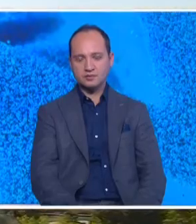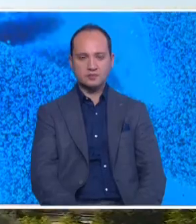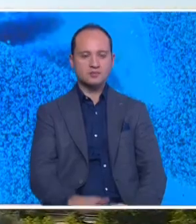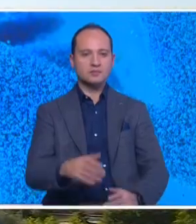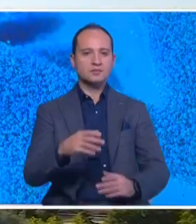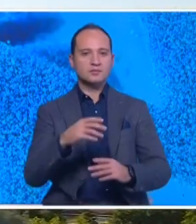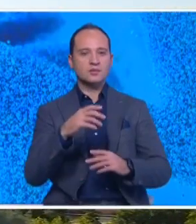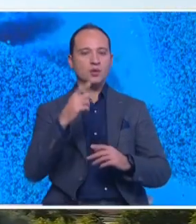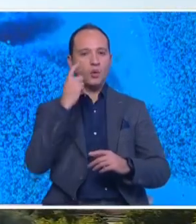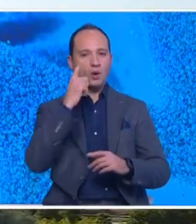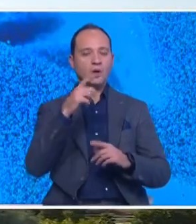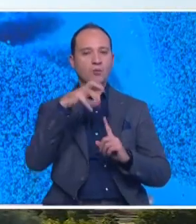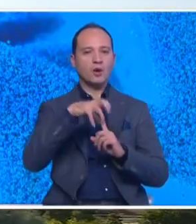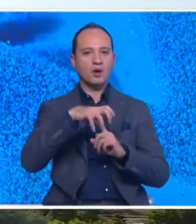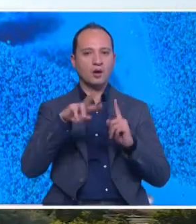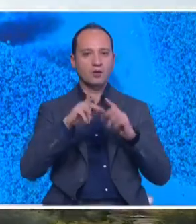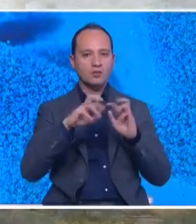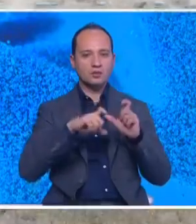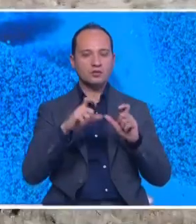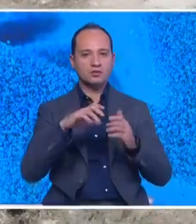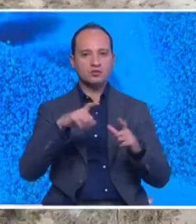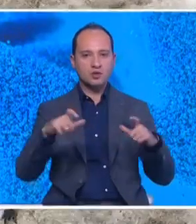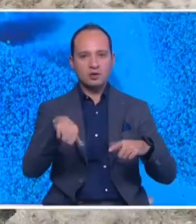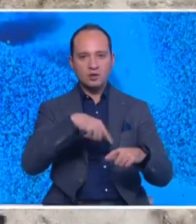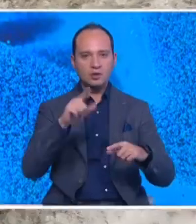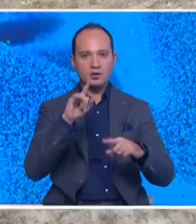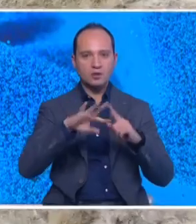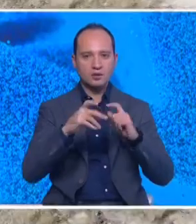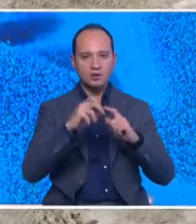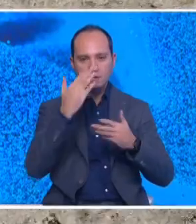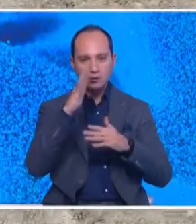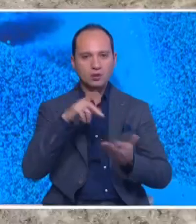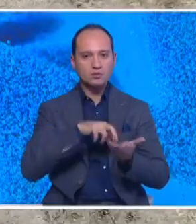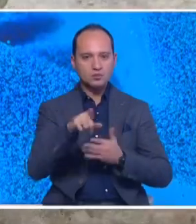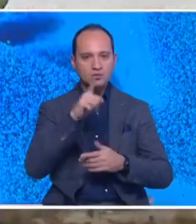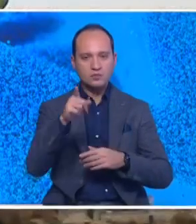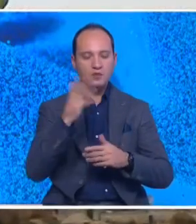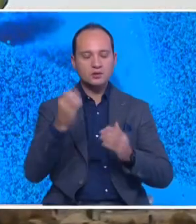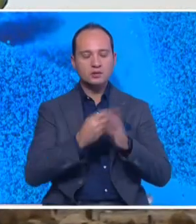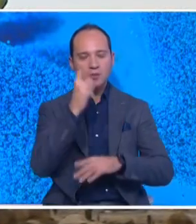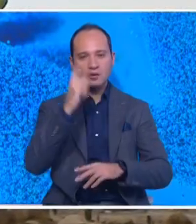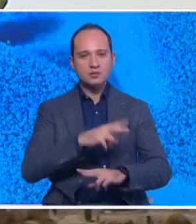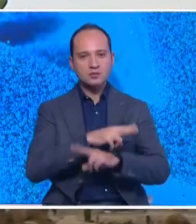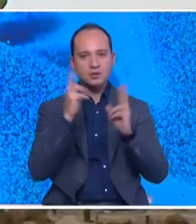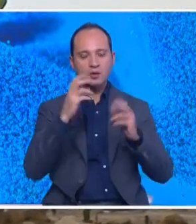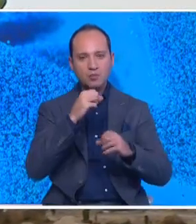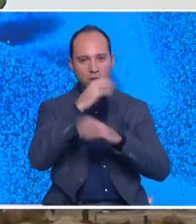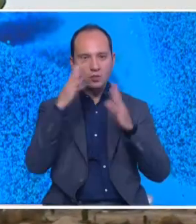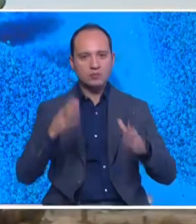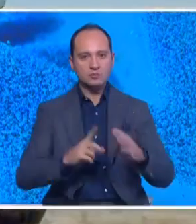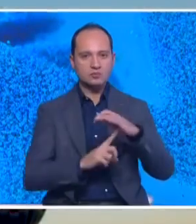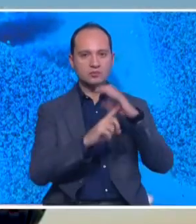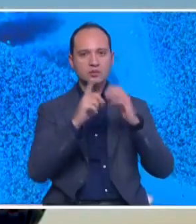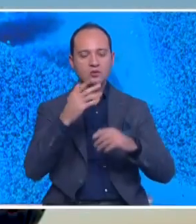göreme'de Peri Bacaları Avanos'ta çanak yapımı Ihlara Vadisi'nde Doğa yürüyüşü ya da Sabahın ilk ışıklarında balon turu